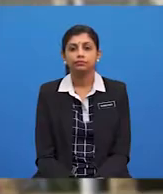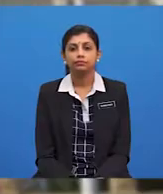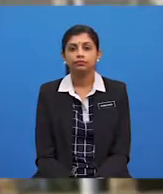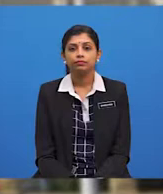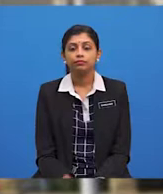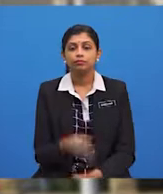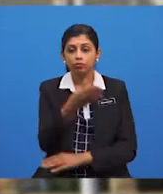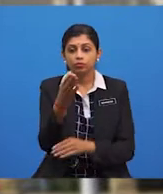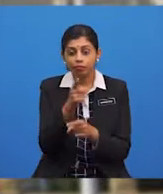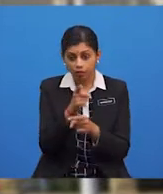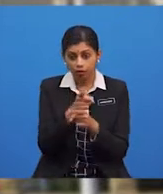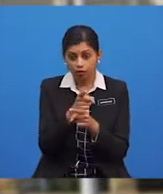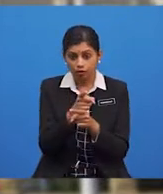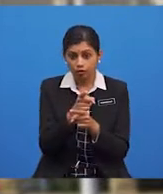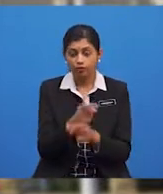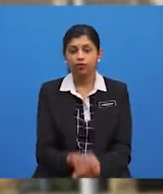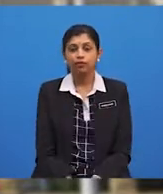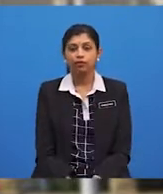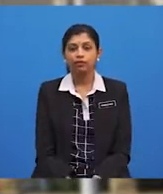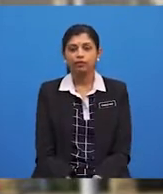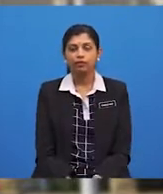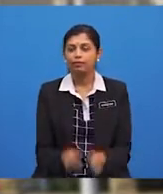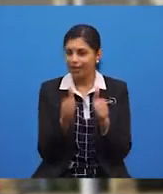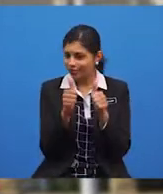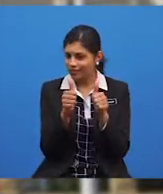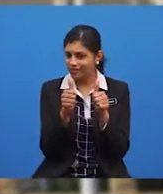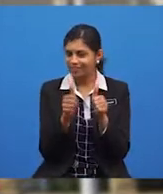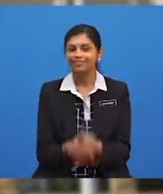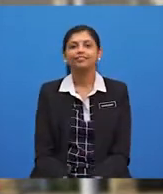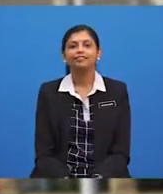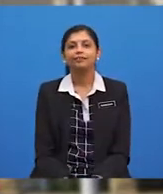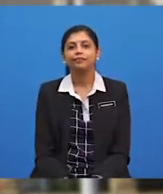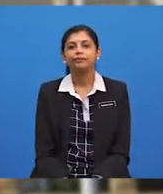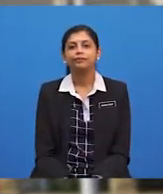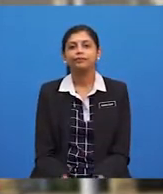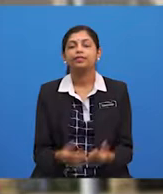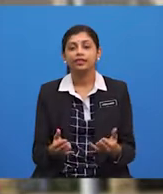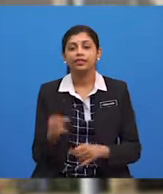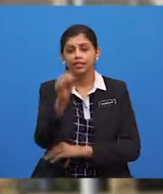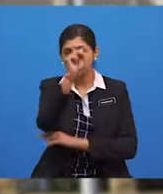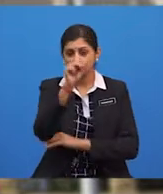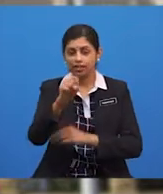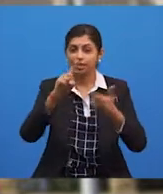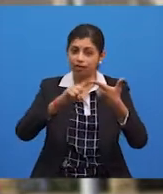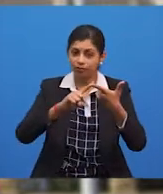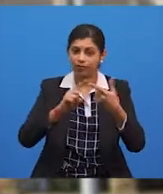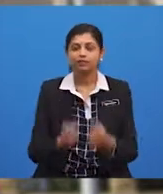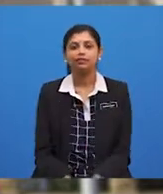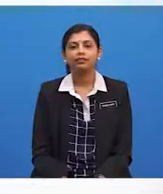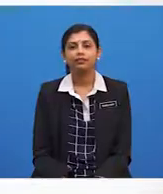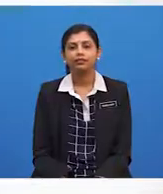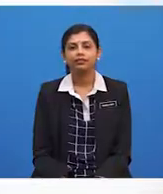Adakah pilihan jawapan kamu betul? Bagus. Baiklah, kita teruskan dengan soalan yang kedua